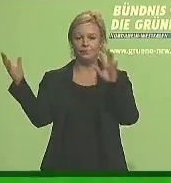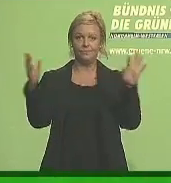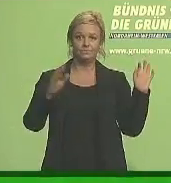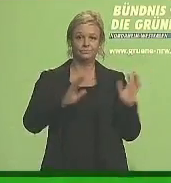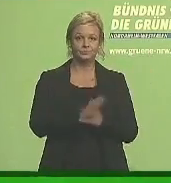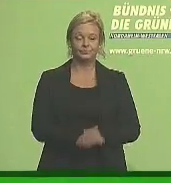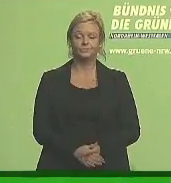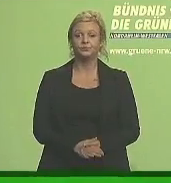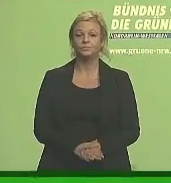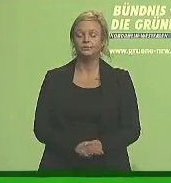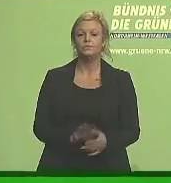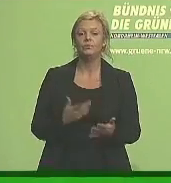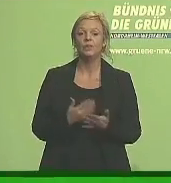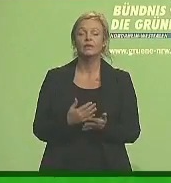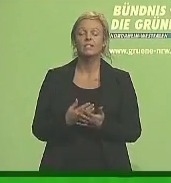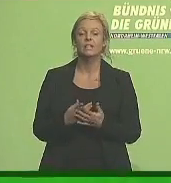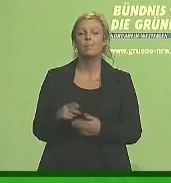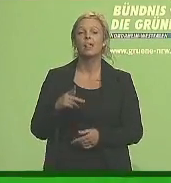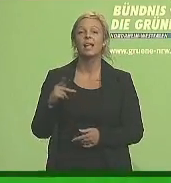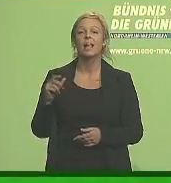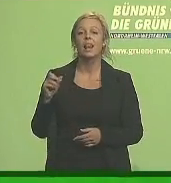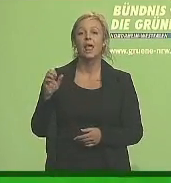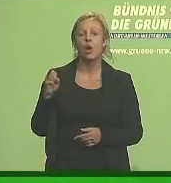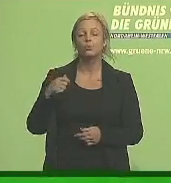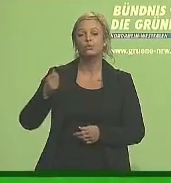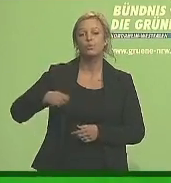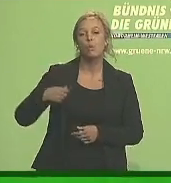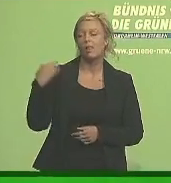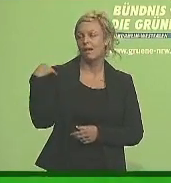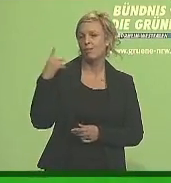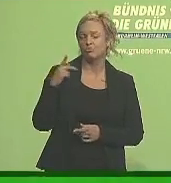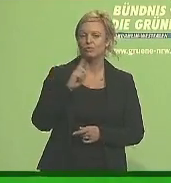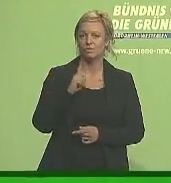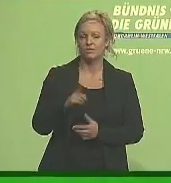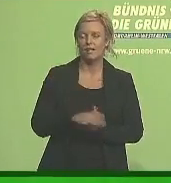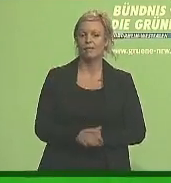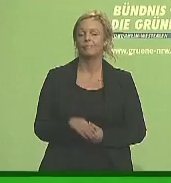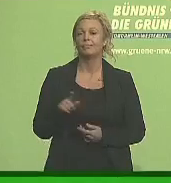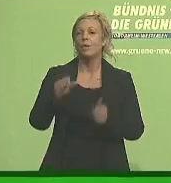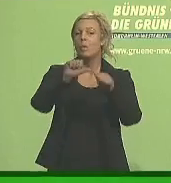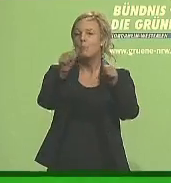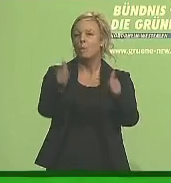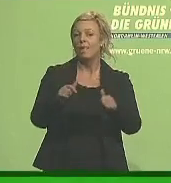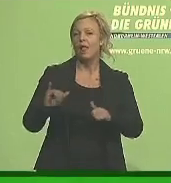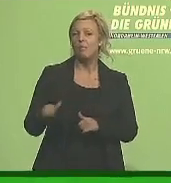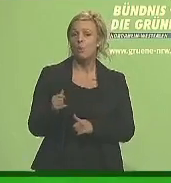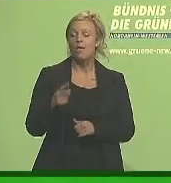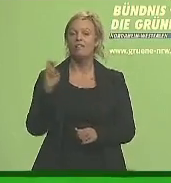Und deshalb, Klaus Müller hat eben darauf hingewiesen, auf das gute Modellprojekt, was wir in Wuppertal